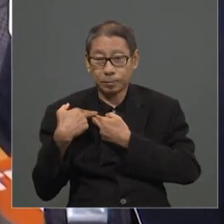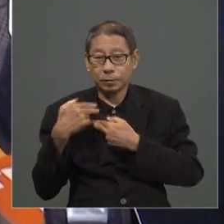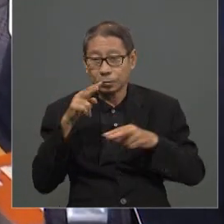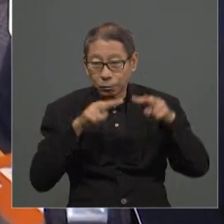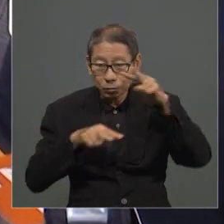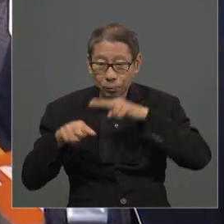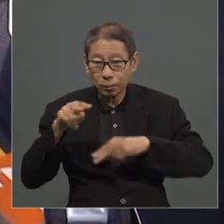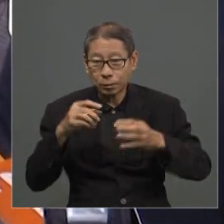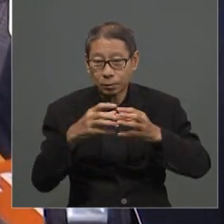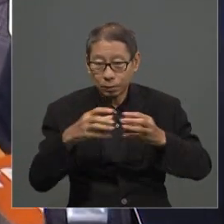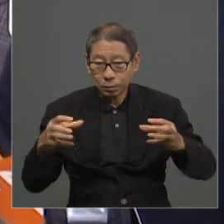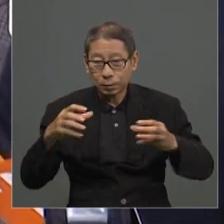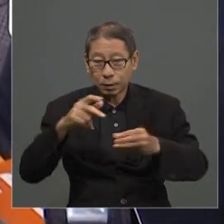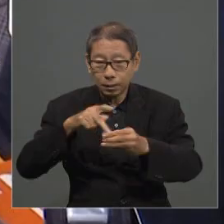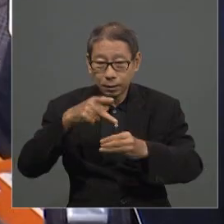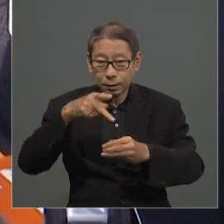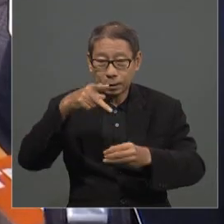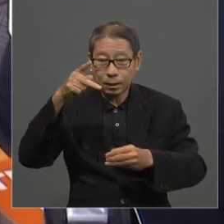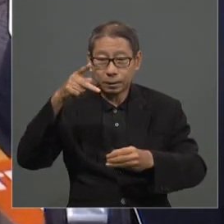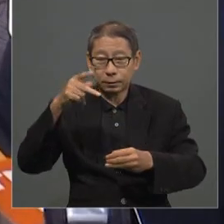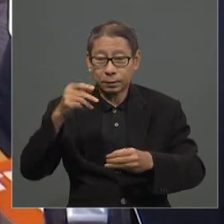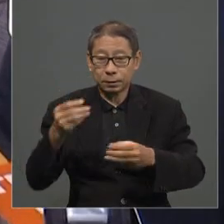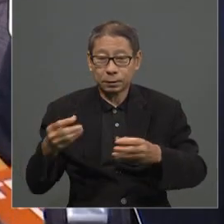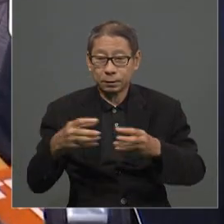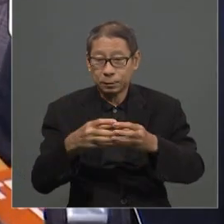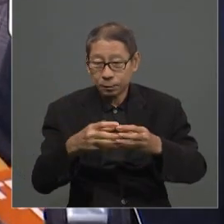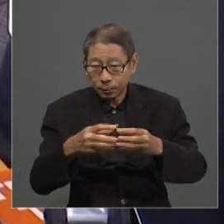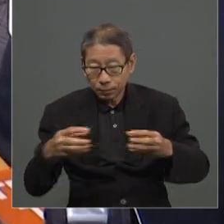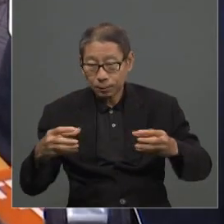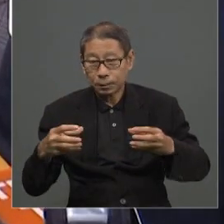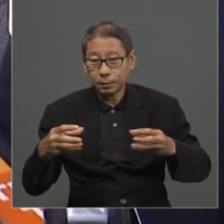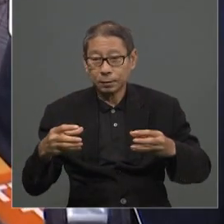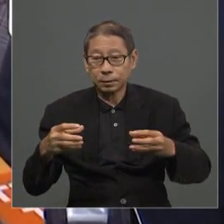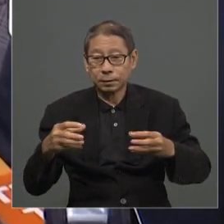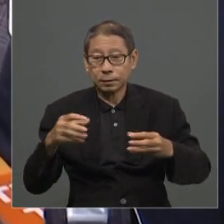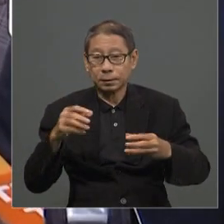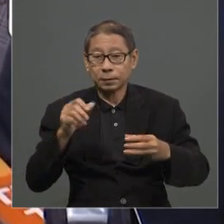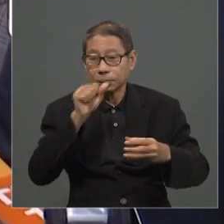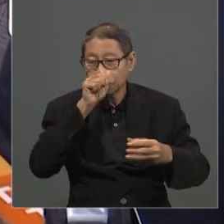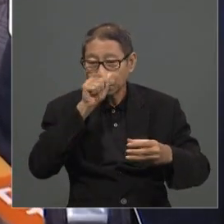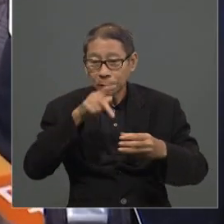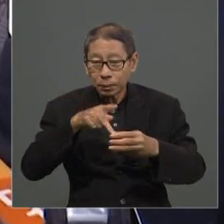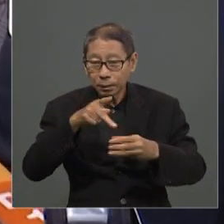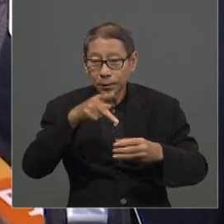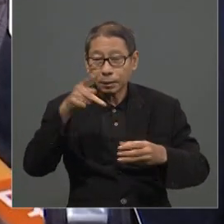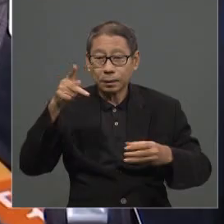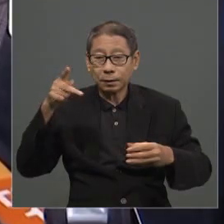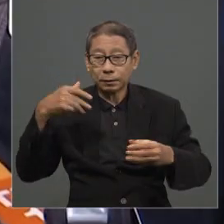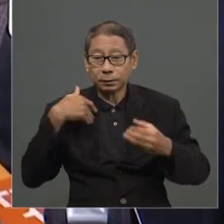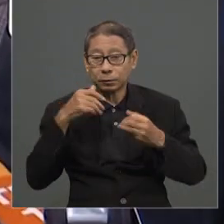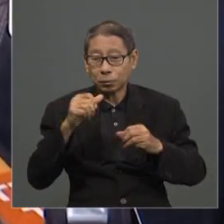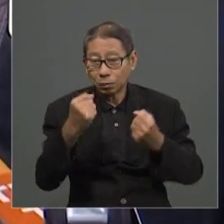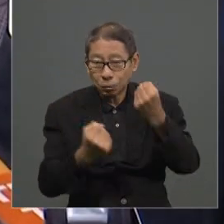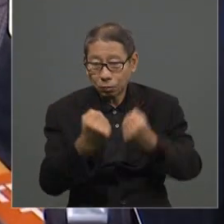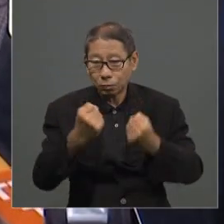ให้ตรวจสอบผู้ติดตั้งตรวจสอบผู้ทดสอบถังแก๊สแล้วก็ตรวจสอบทั้งตัวรถนะ